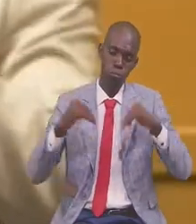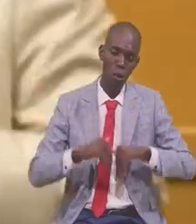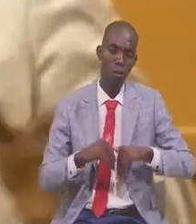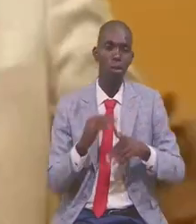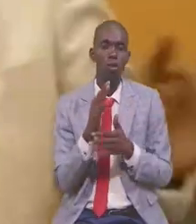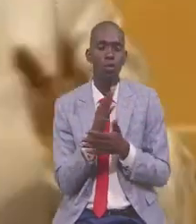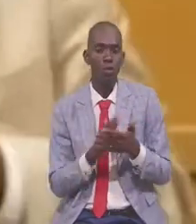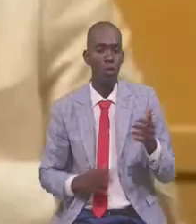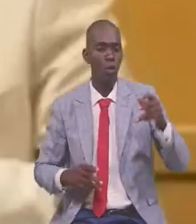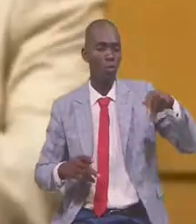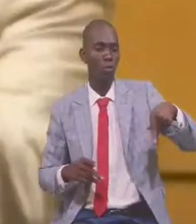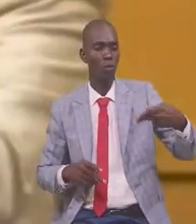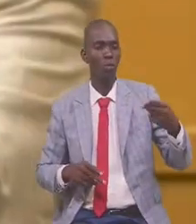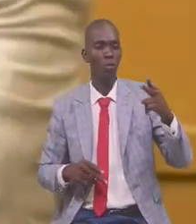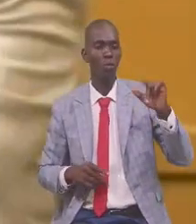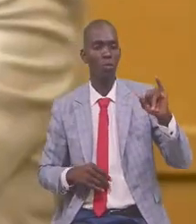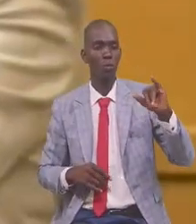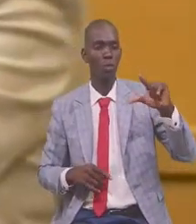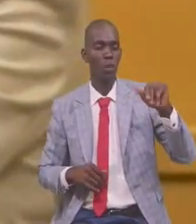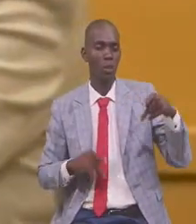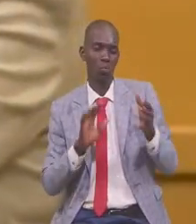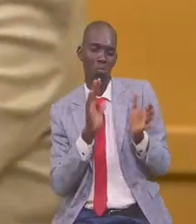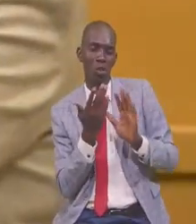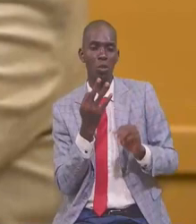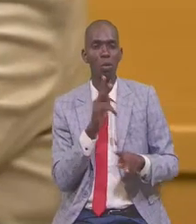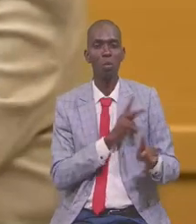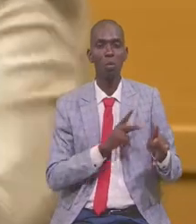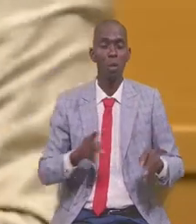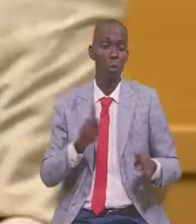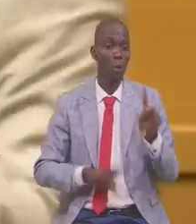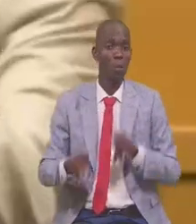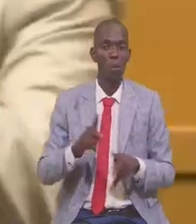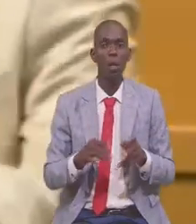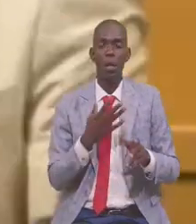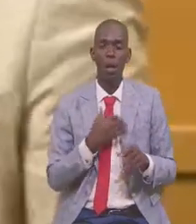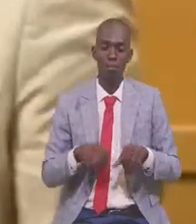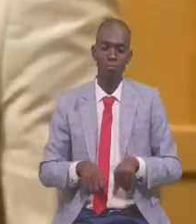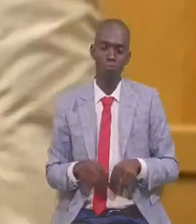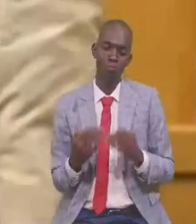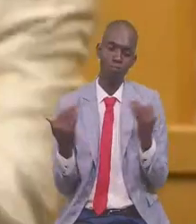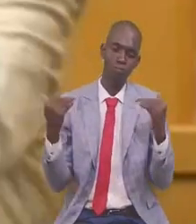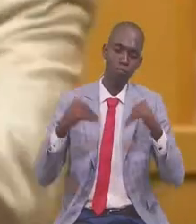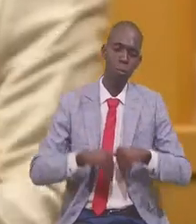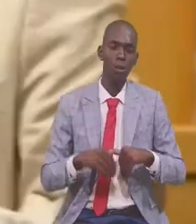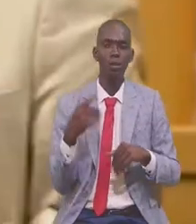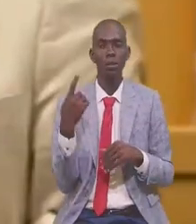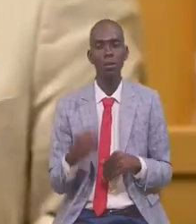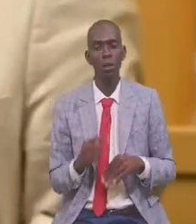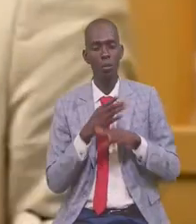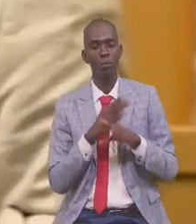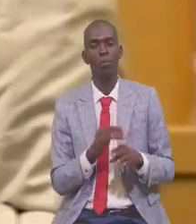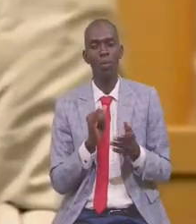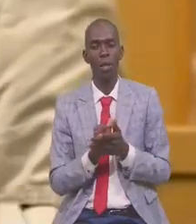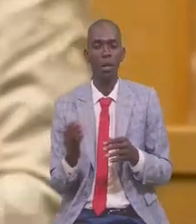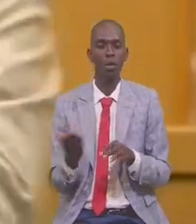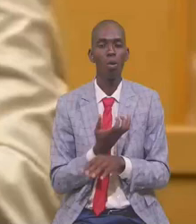Philippe qui sont là, briser les barrières, qui séparent plusieurs d'un